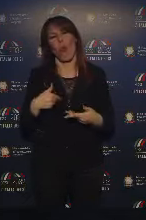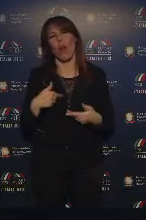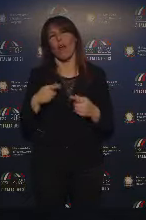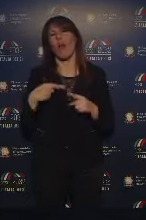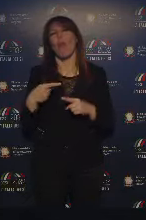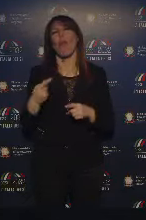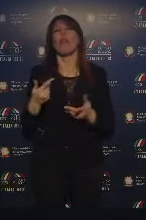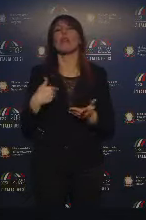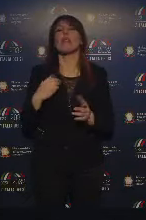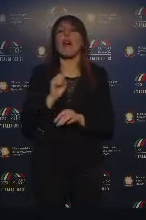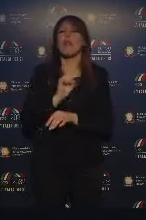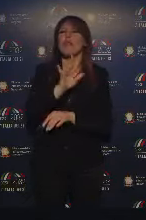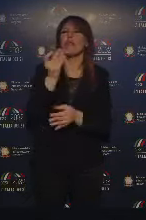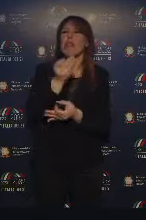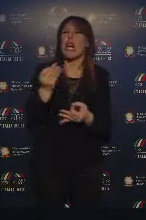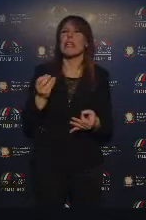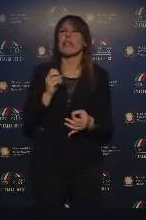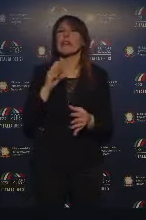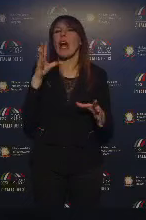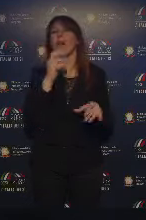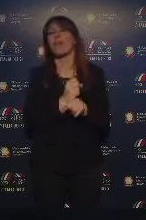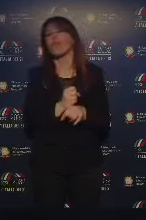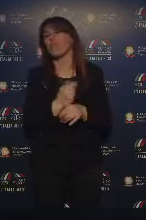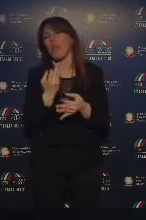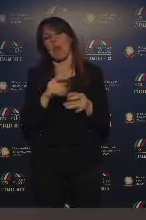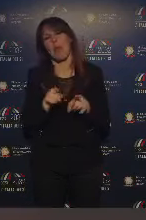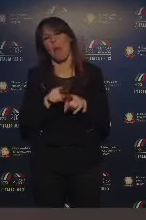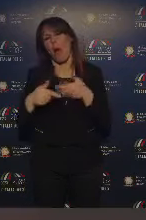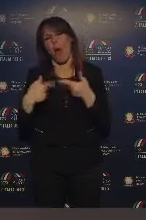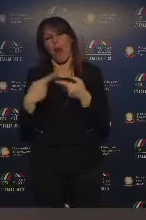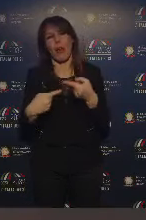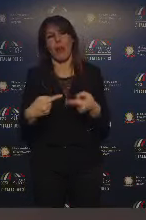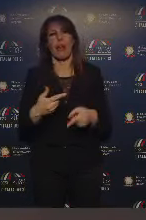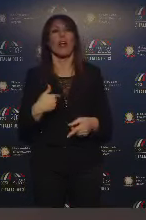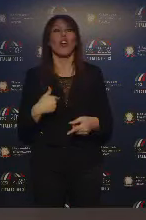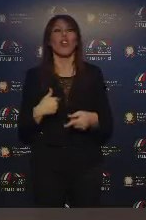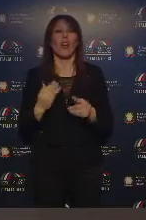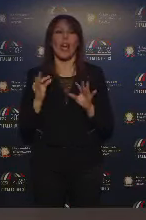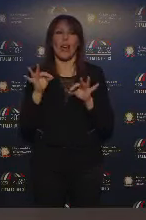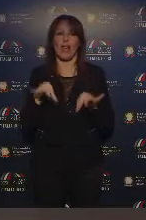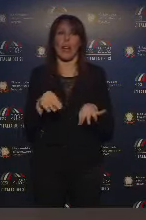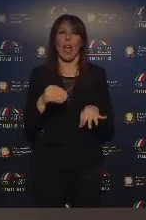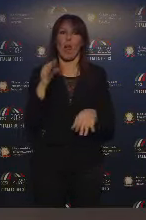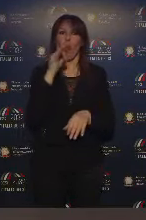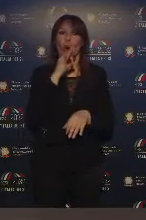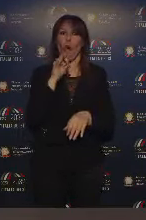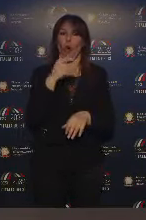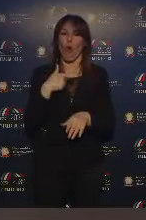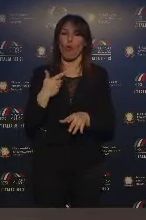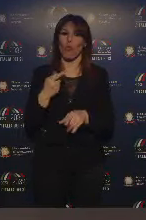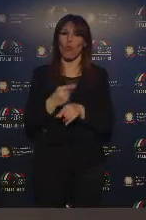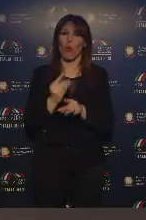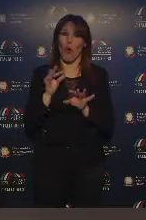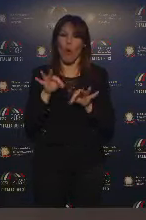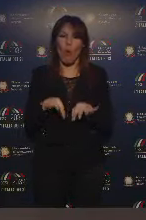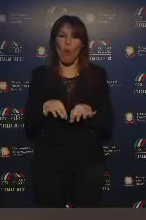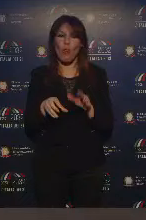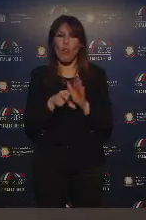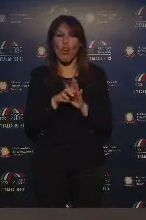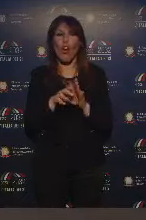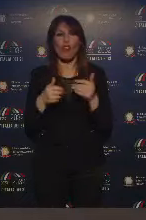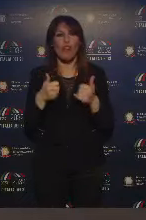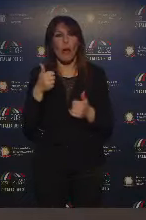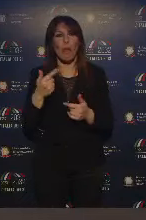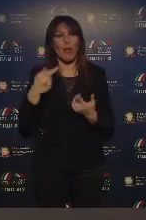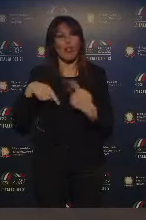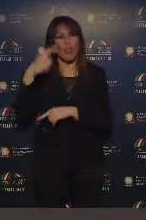torna bene se non torna va bene lo stesso noi arriviamo ci insedi a ottobre troviamo una bozza di codice degli appalti redatta dal Consiglio